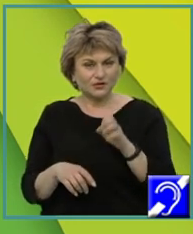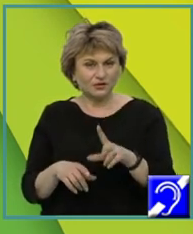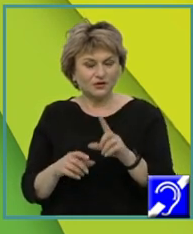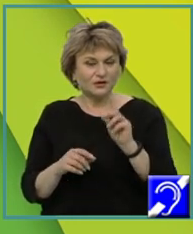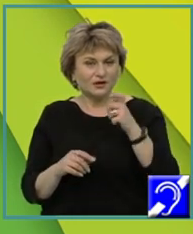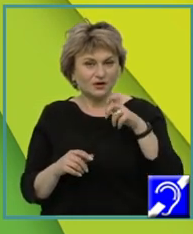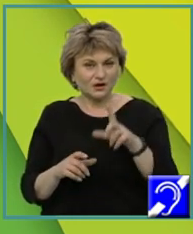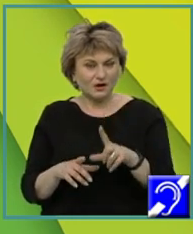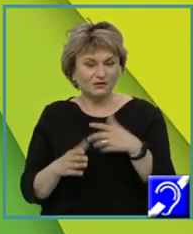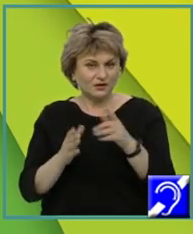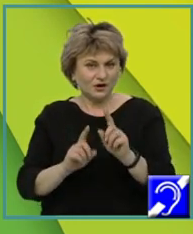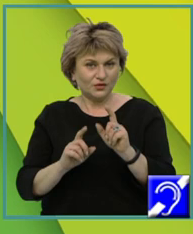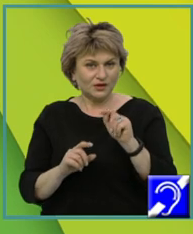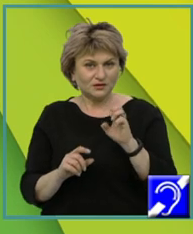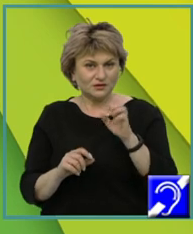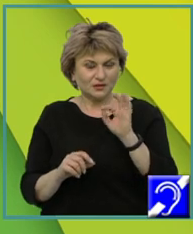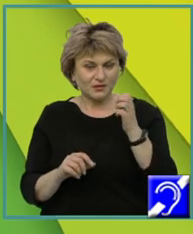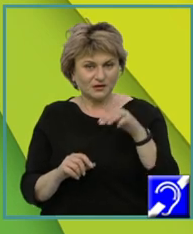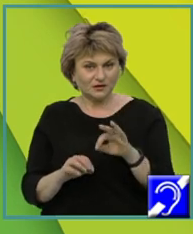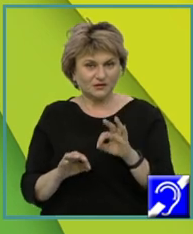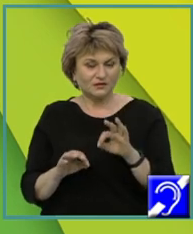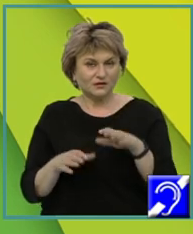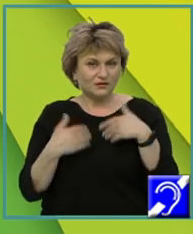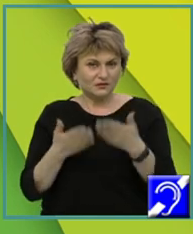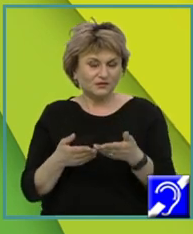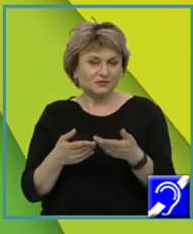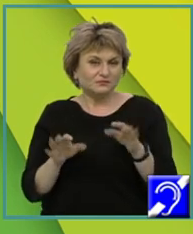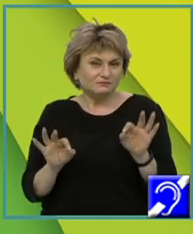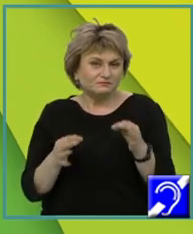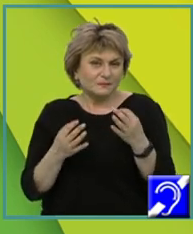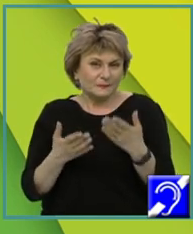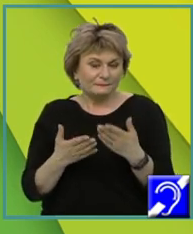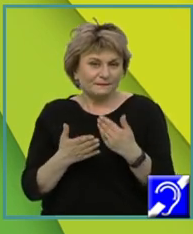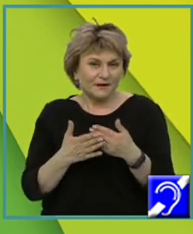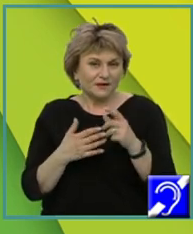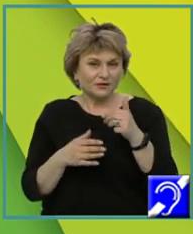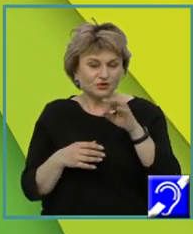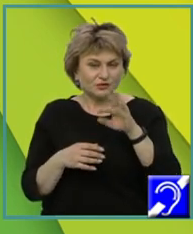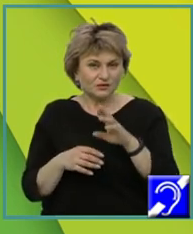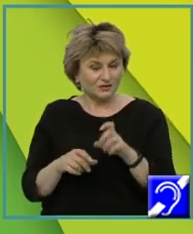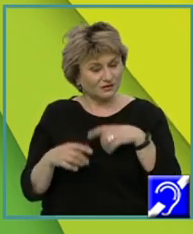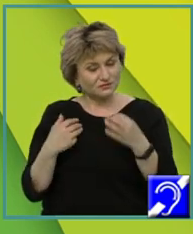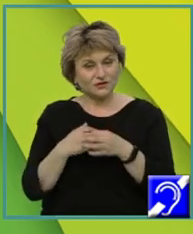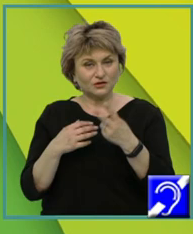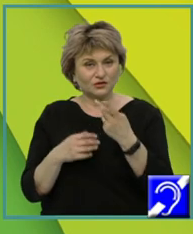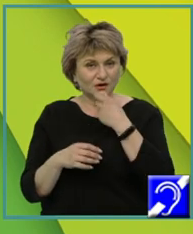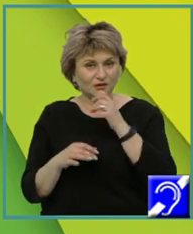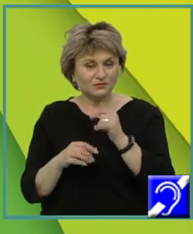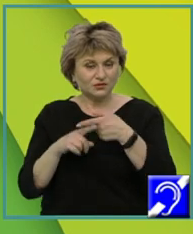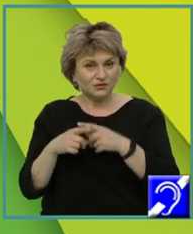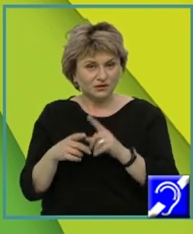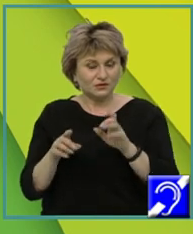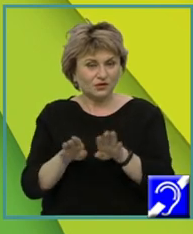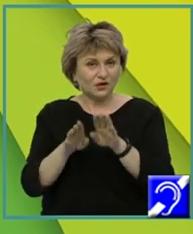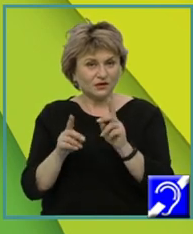unui Testament intrăm cu o frază absolut năucitoare eram căsătorit de doi ani și jumătate cu o colegă de la